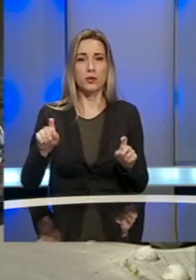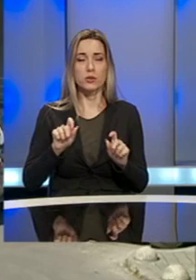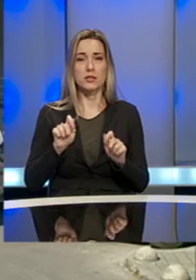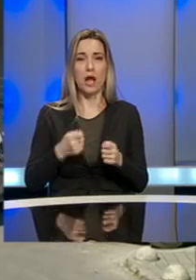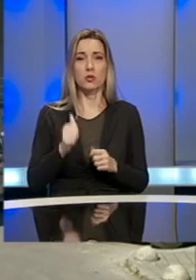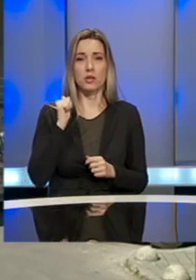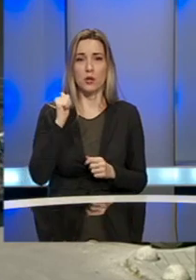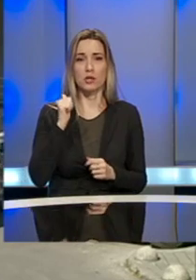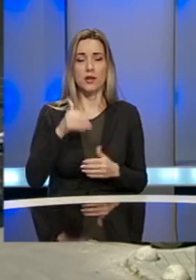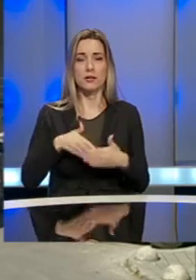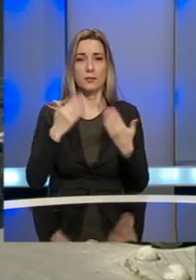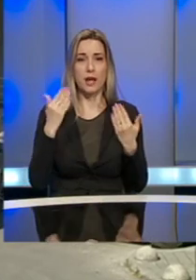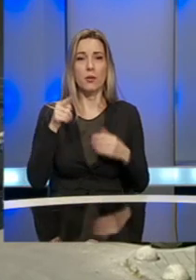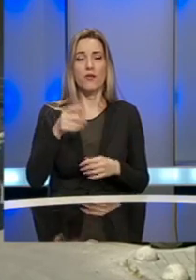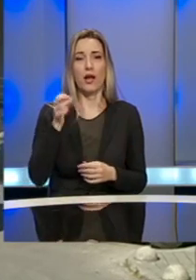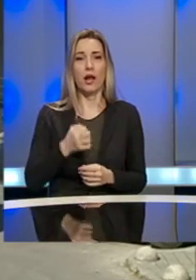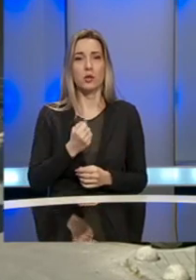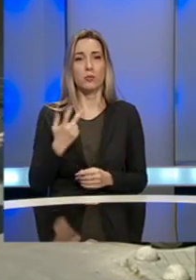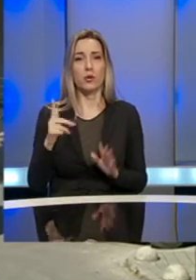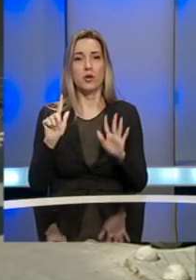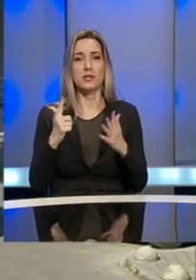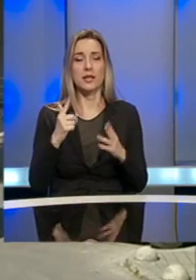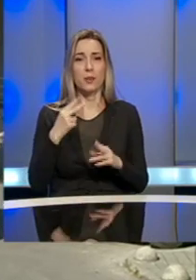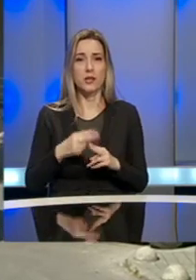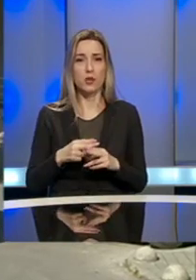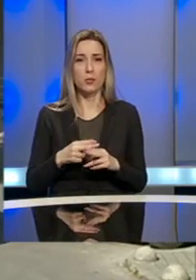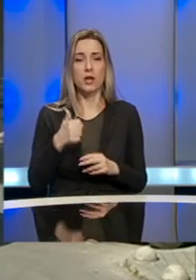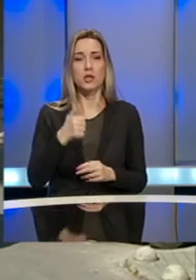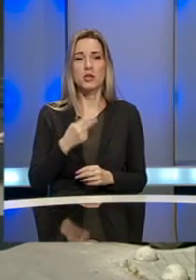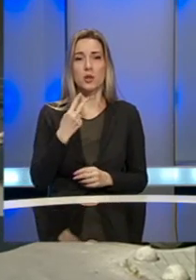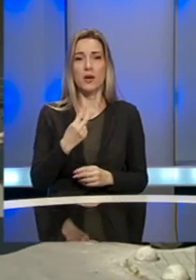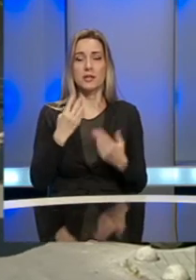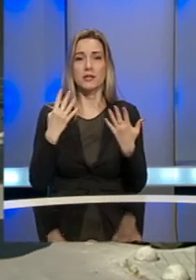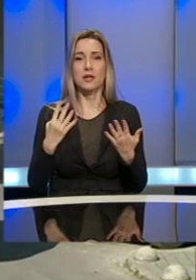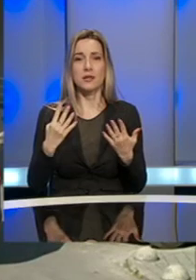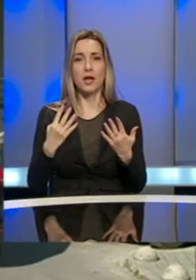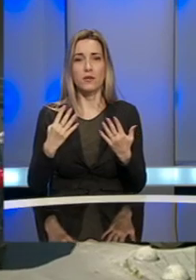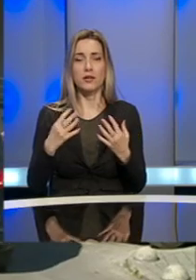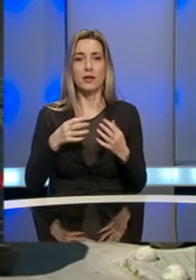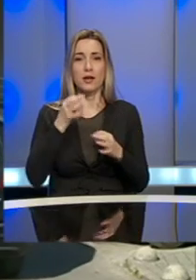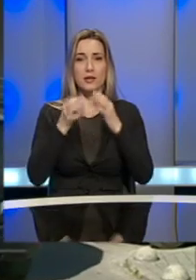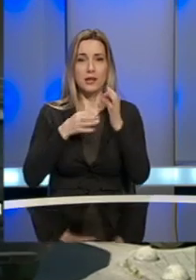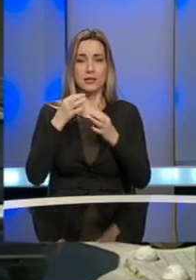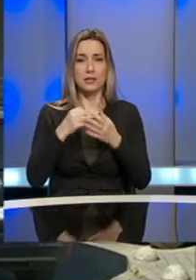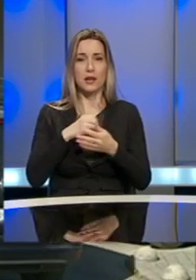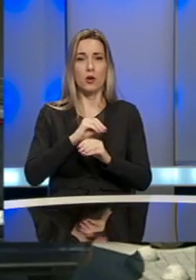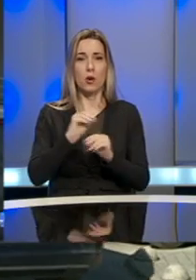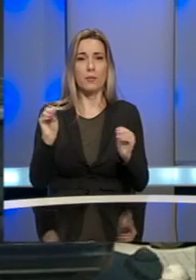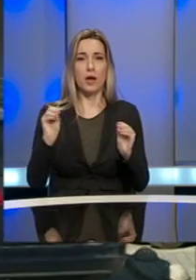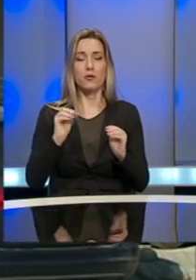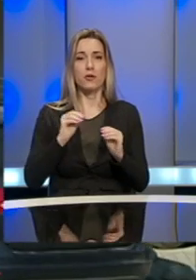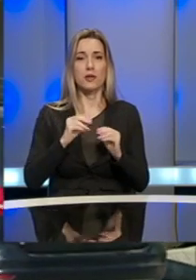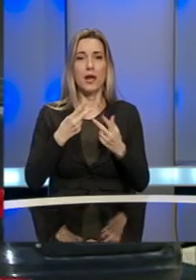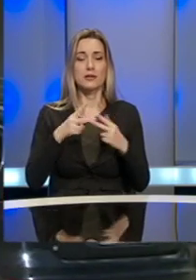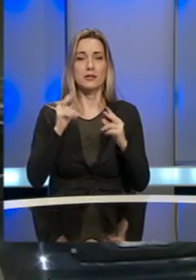sa jučerašnjim danom, ovaj kanton broji 17 oboljelih i 129 testiranih. Objavljeno je na stranici